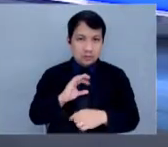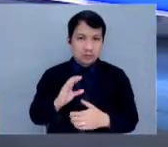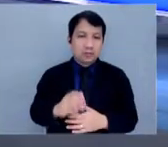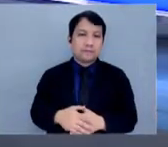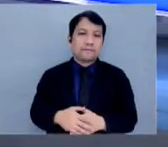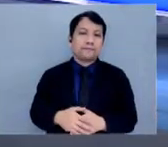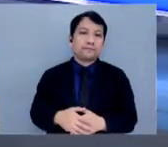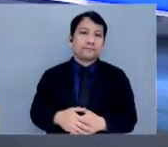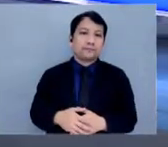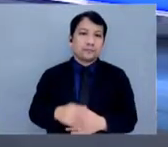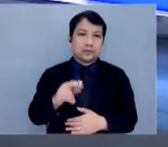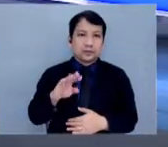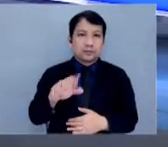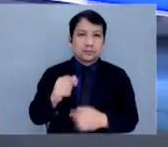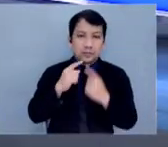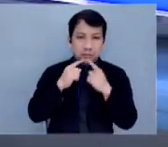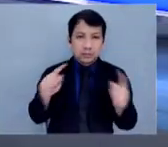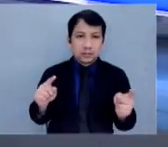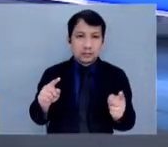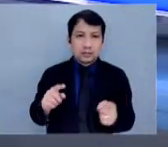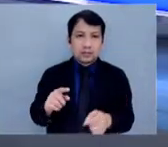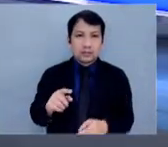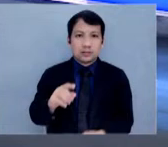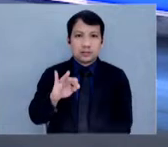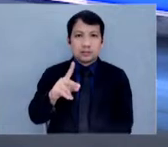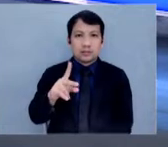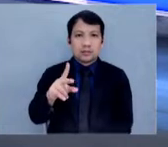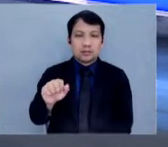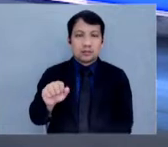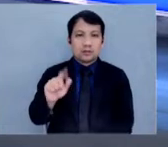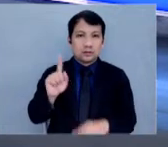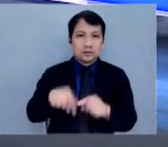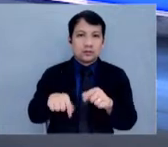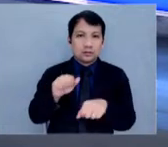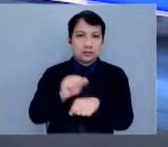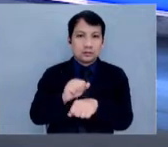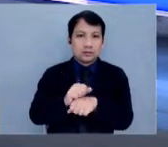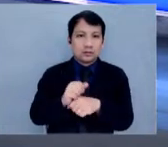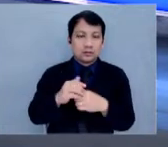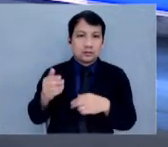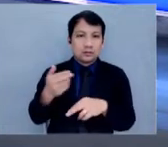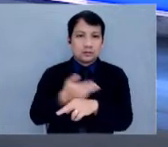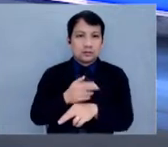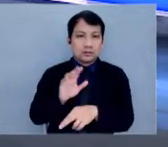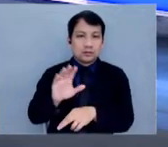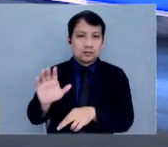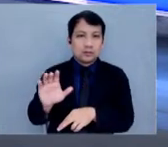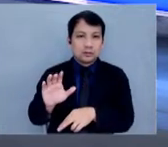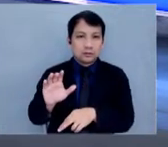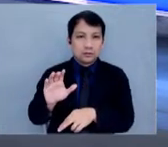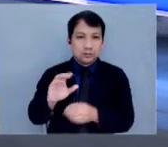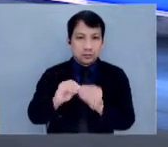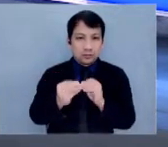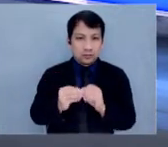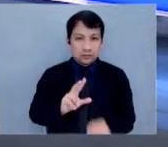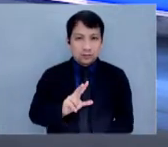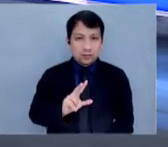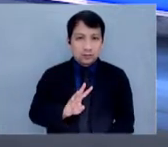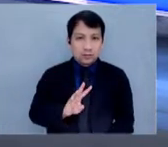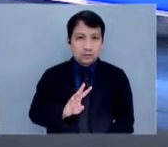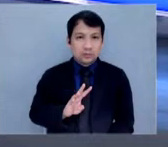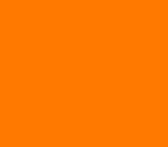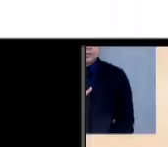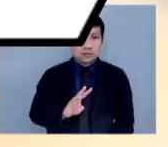NBA naman, inannounce kanina ng Milwaukee Bucks na hindi na maglalaro sa remainder ng regular season si Giannis Antetokounmpo dahil sa left calf